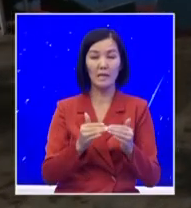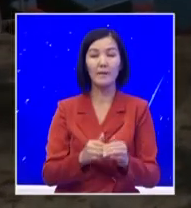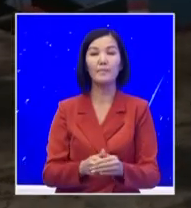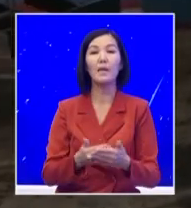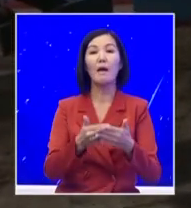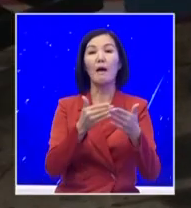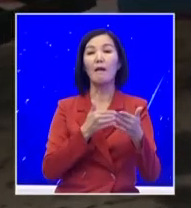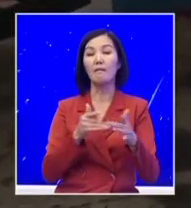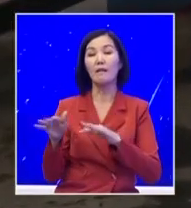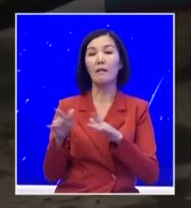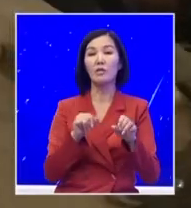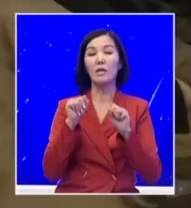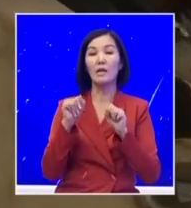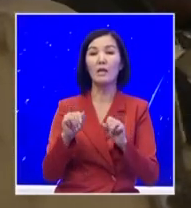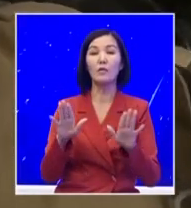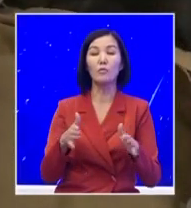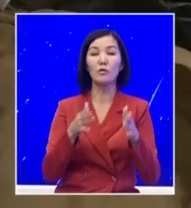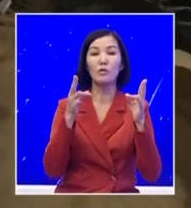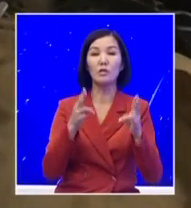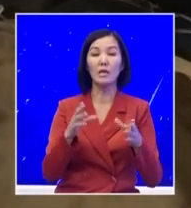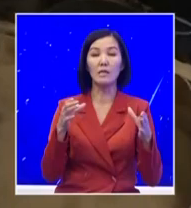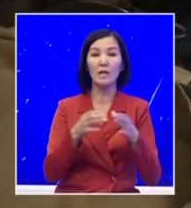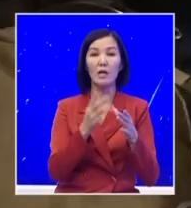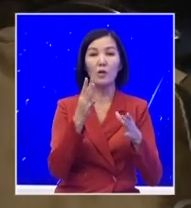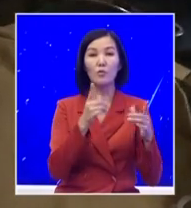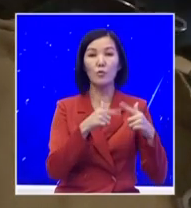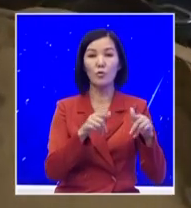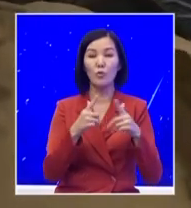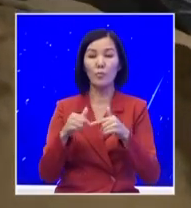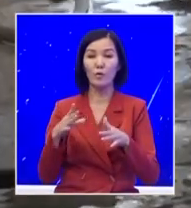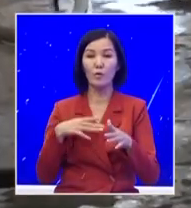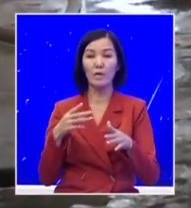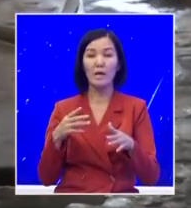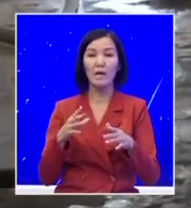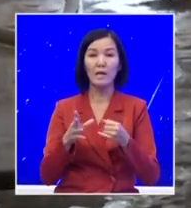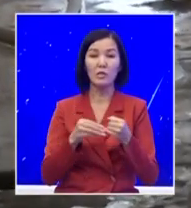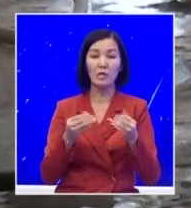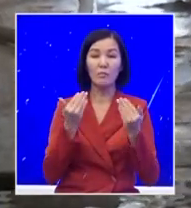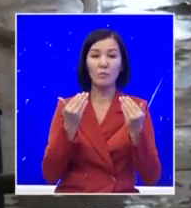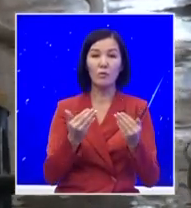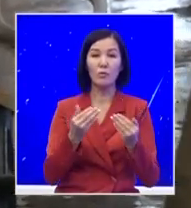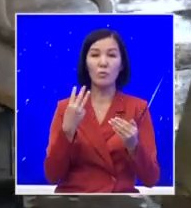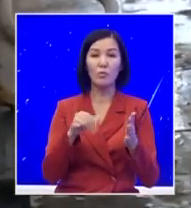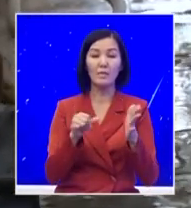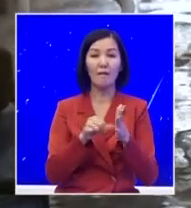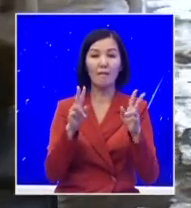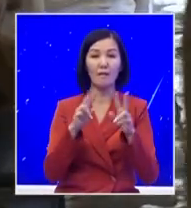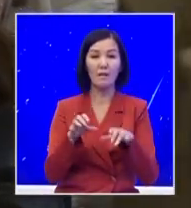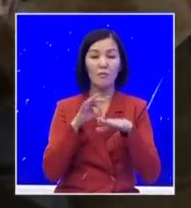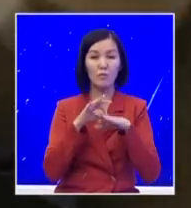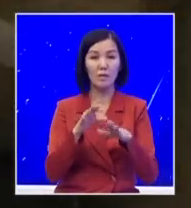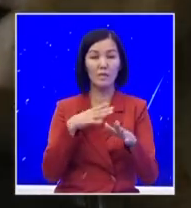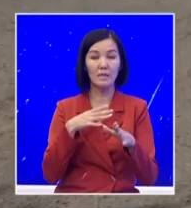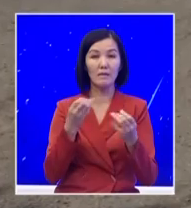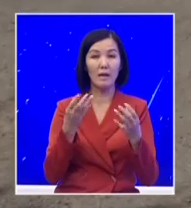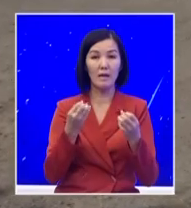Профилактикалық жұмыстар үшін Жамбыл аудандық төтенше жағдай бөлімі 4 мобильді топ құрды. Олар екі алқаптарында бүгінге дейін 36 рейдтік шара өткізді.